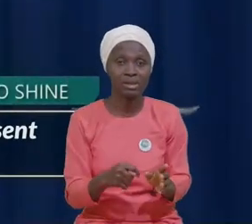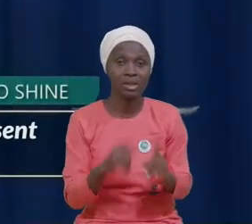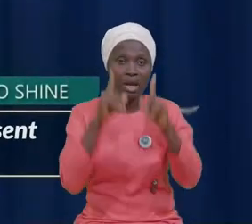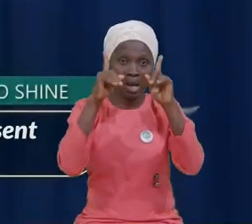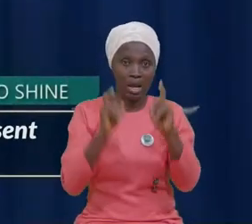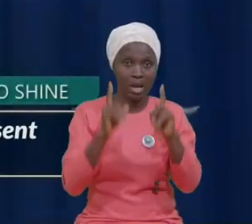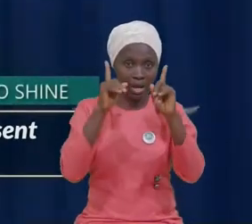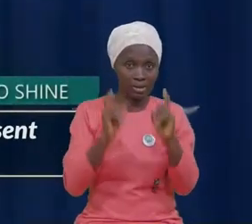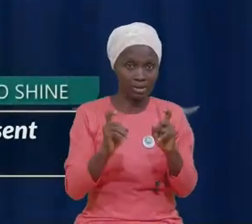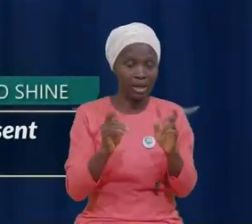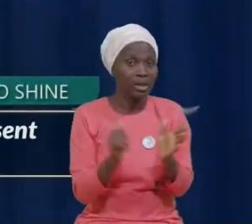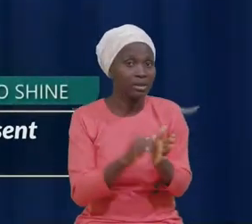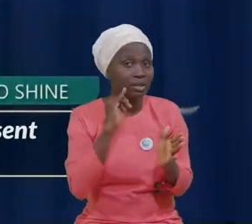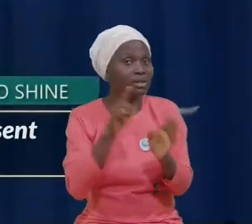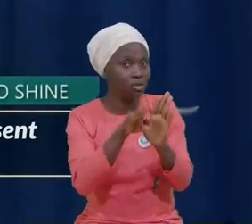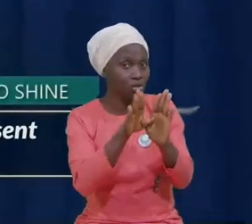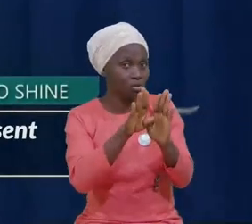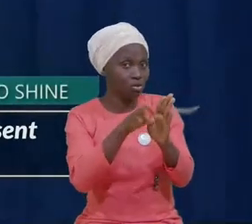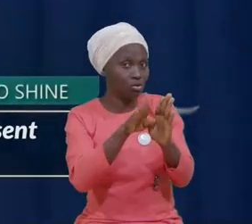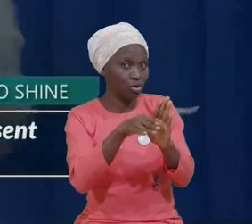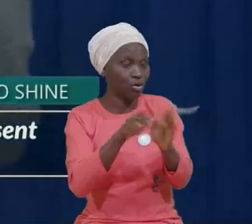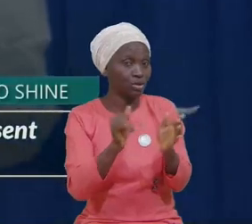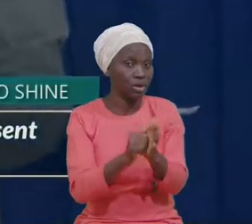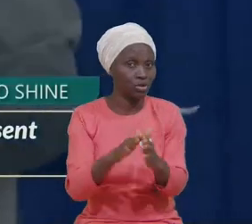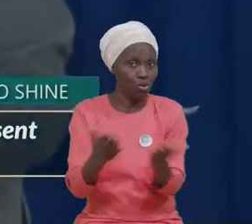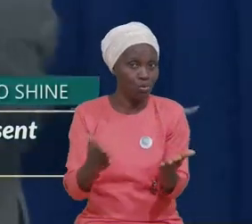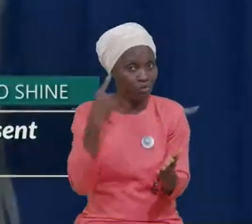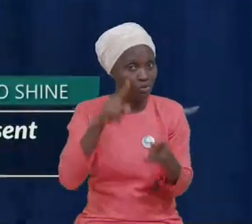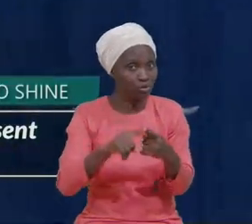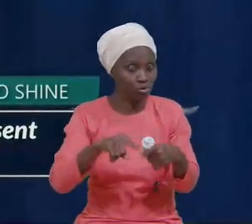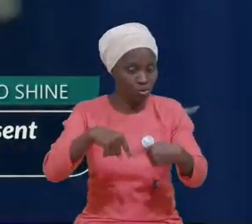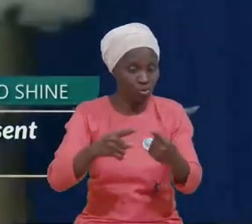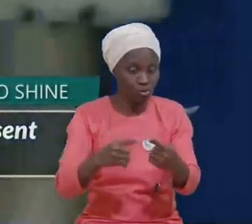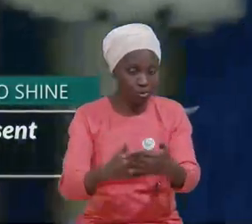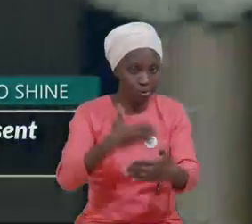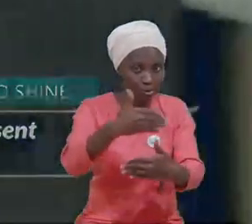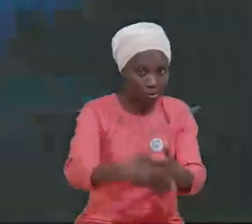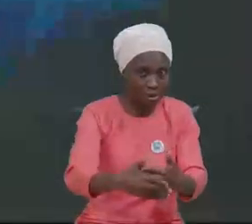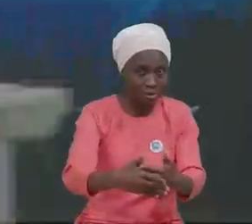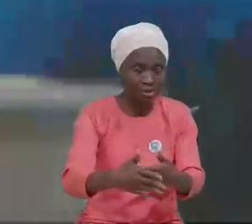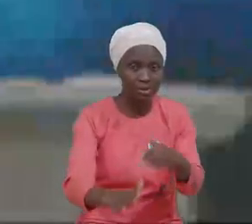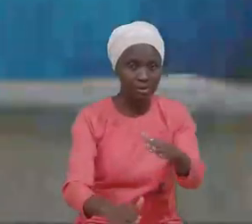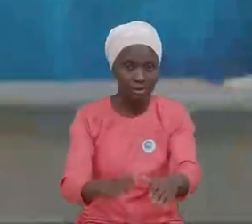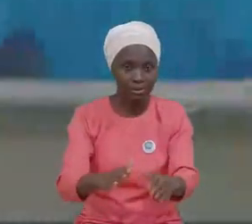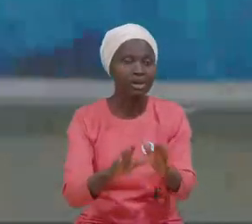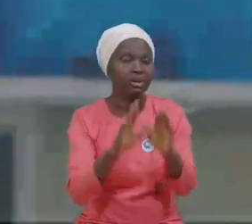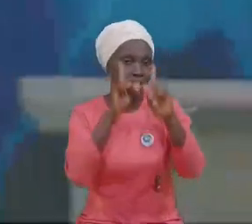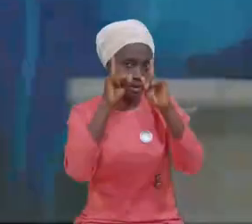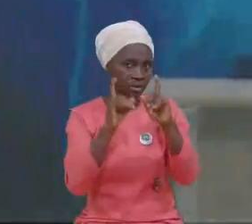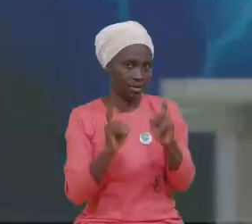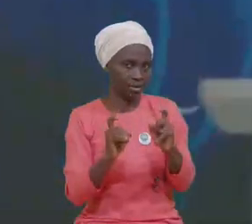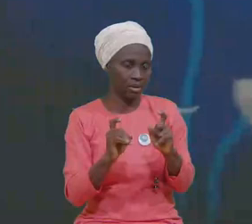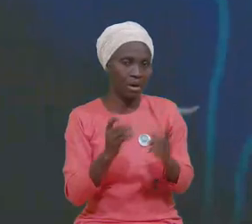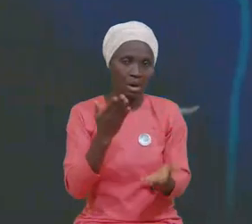l'examen, c'est la porte qui va ouvrir, qui va sauver pour que tu passes à l'étape suivante. Quand